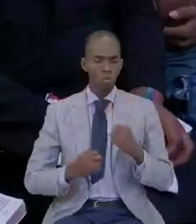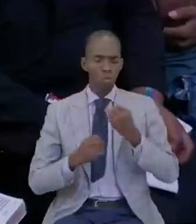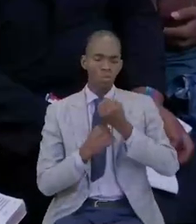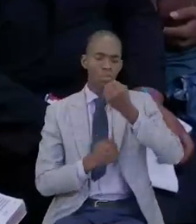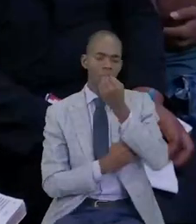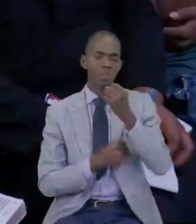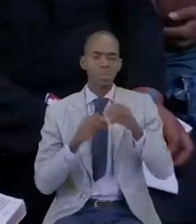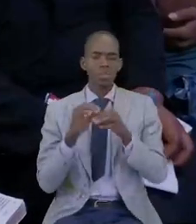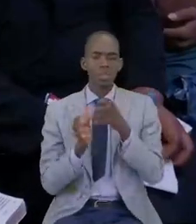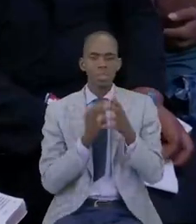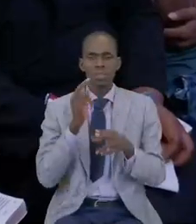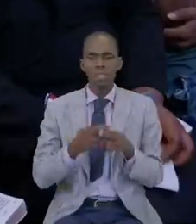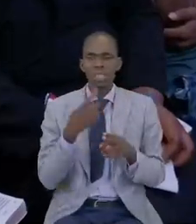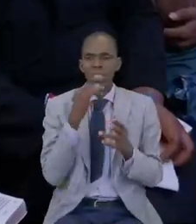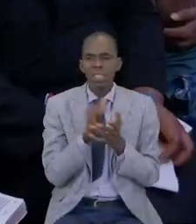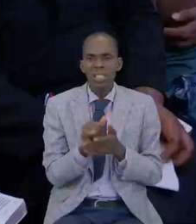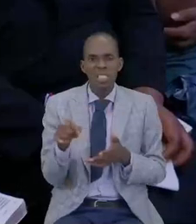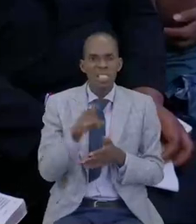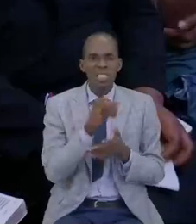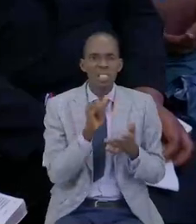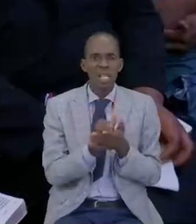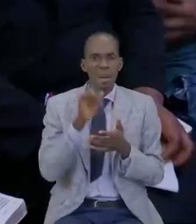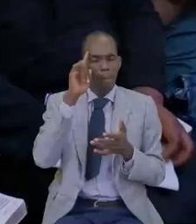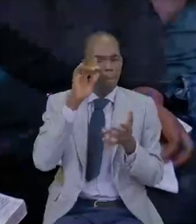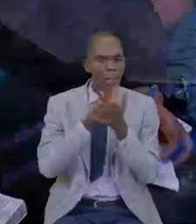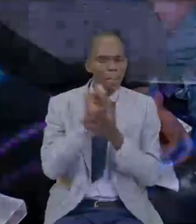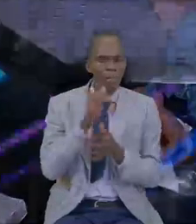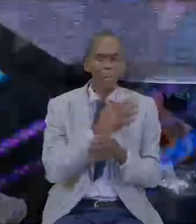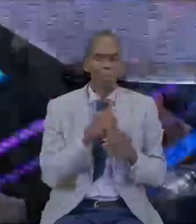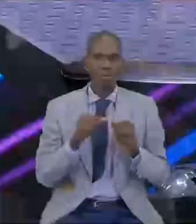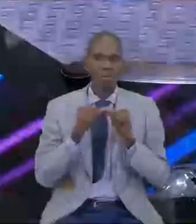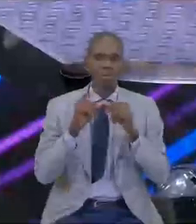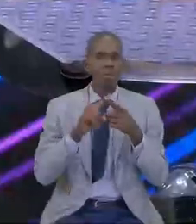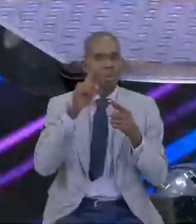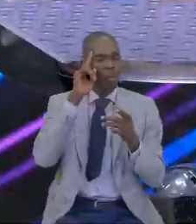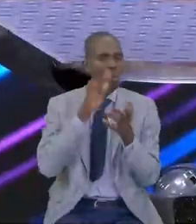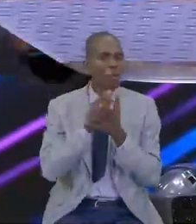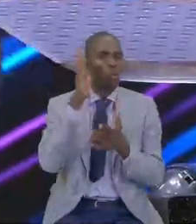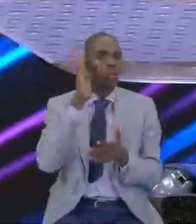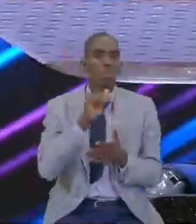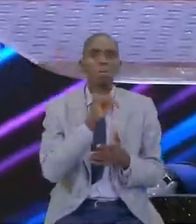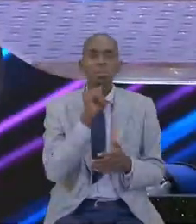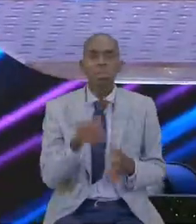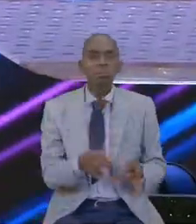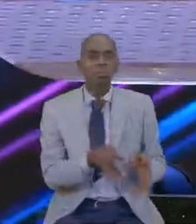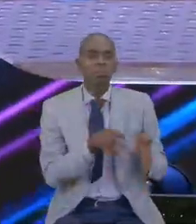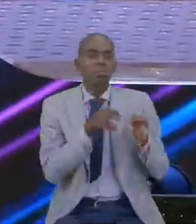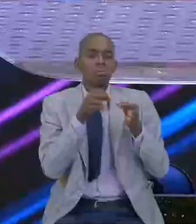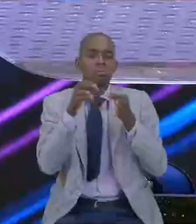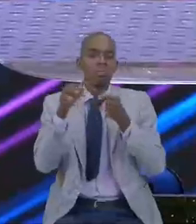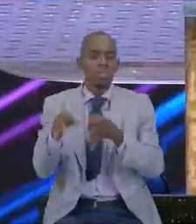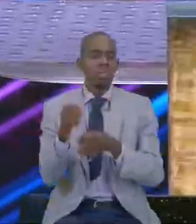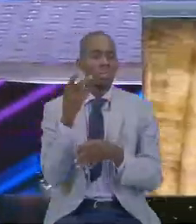qui croira et qui continue à croire et qui prendra pour appui n'aura pas hâte de fuir. Verset